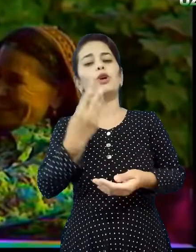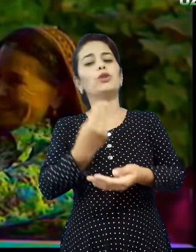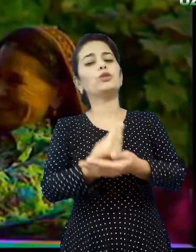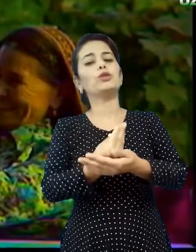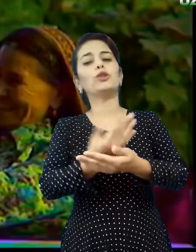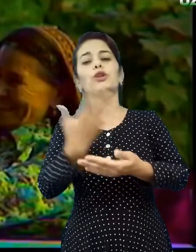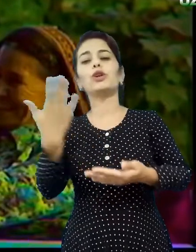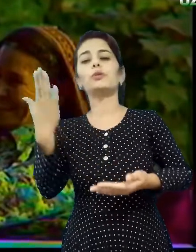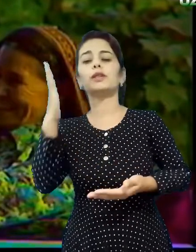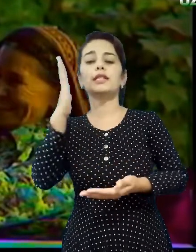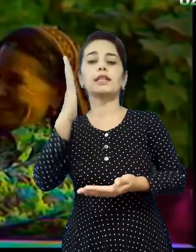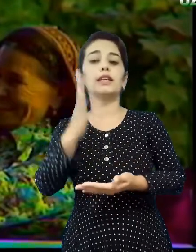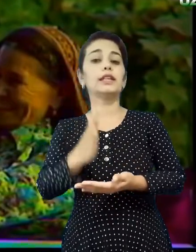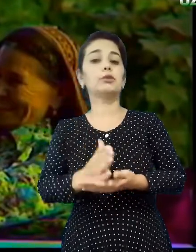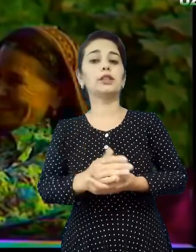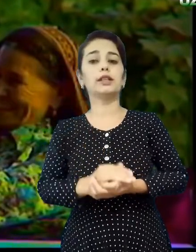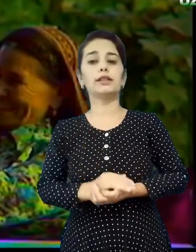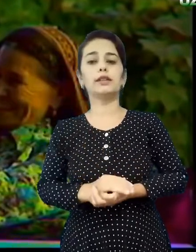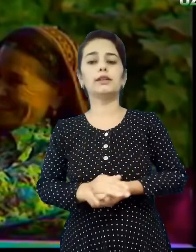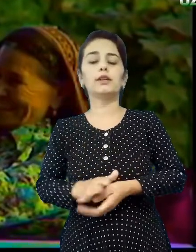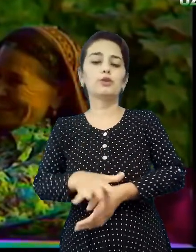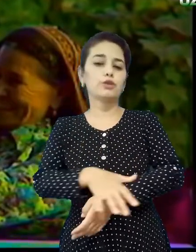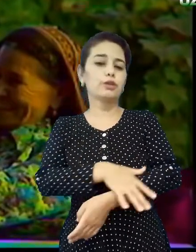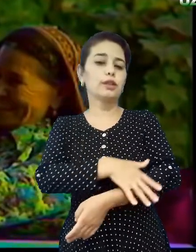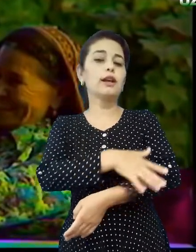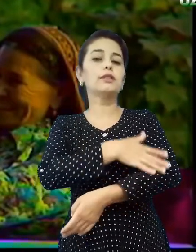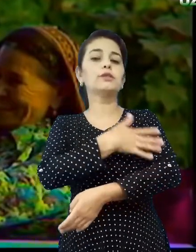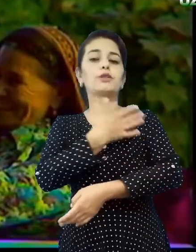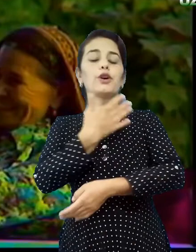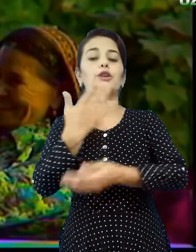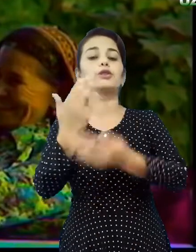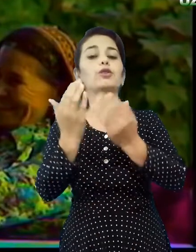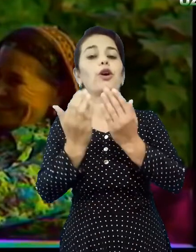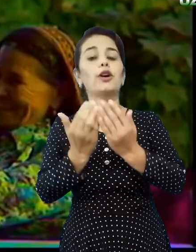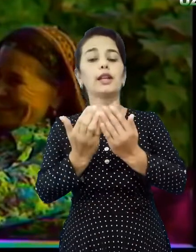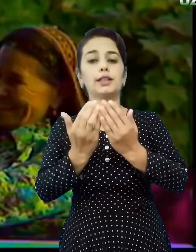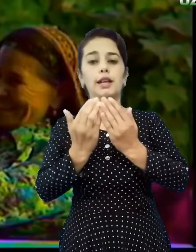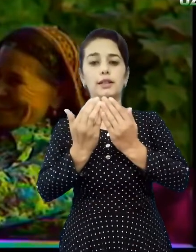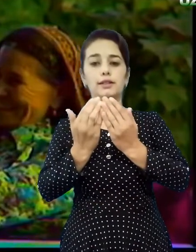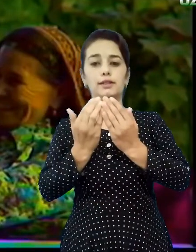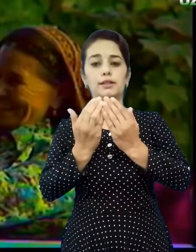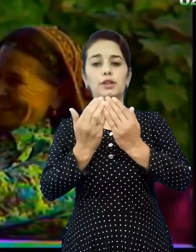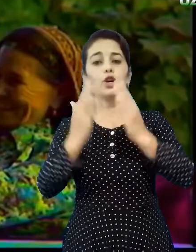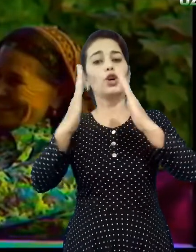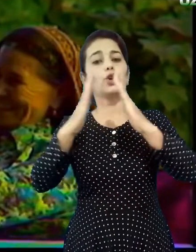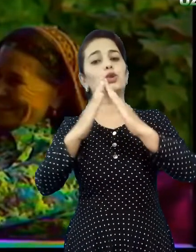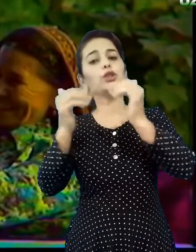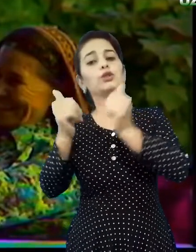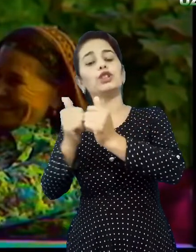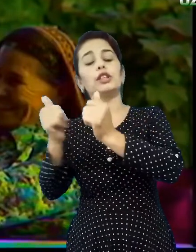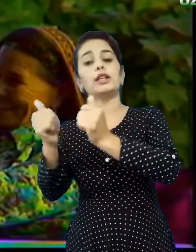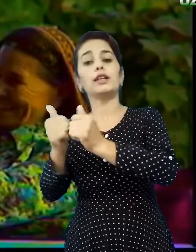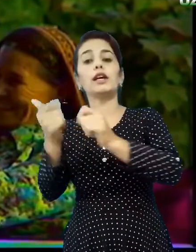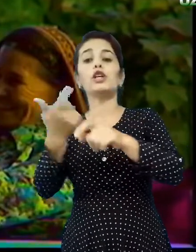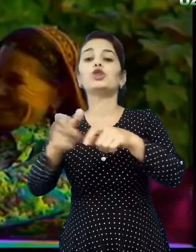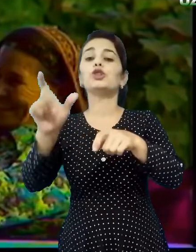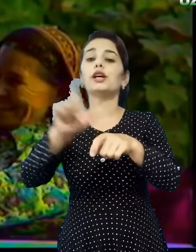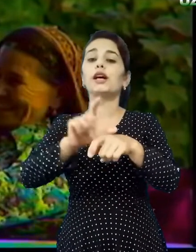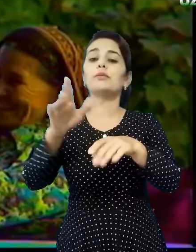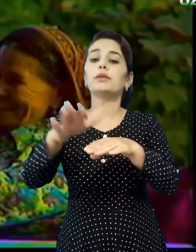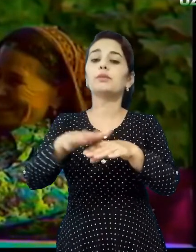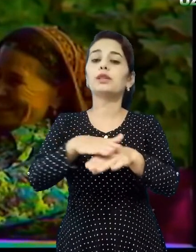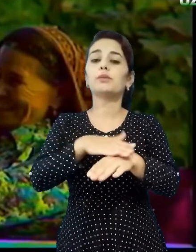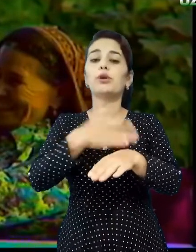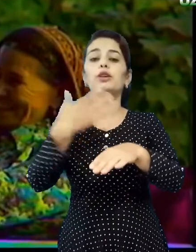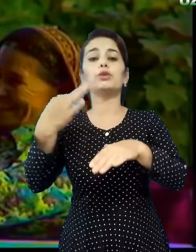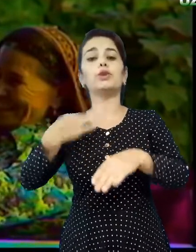Onam xuddi noyob narsaga ega bo'lganidek uzundan uzoq duo qiladilar. Qo'ni qo'shnilarga juda